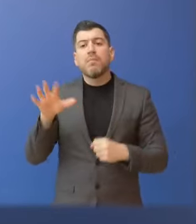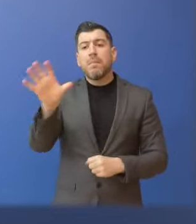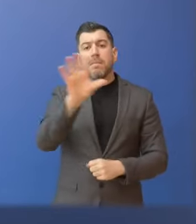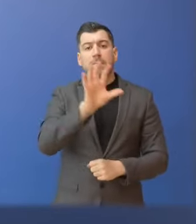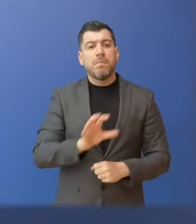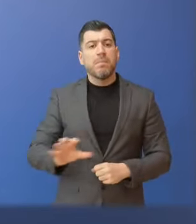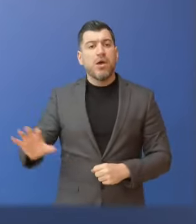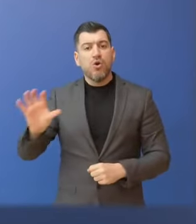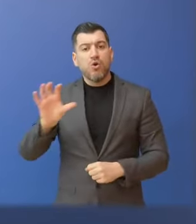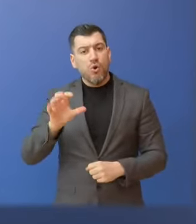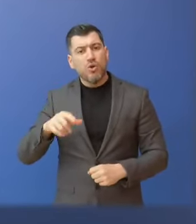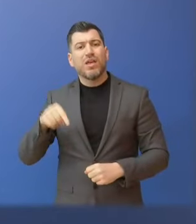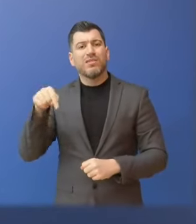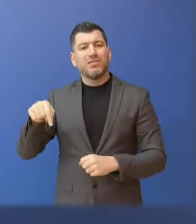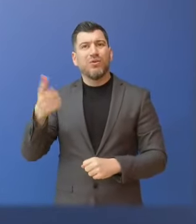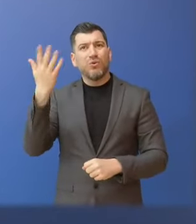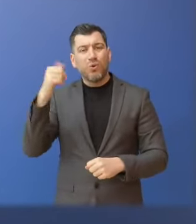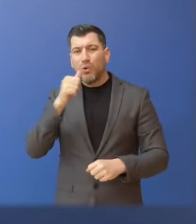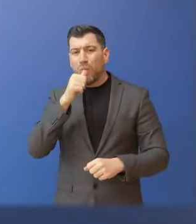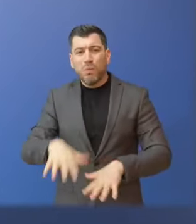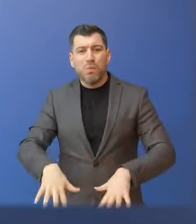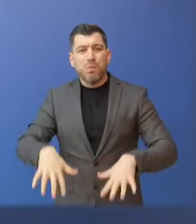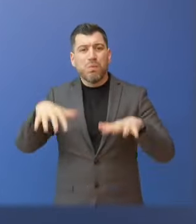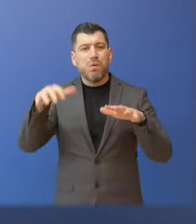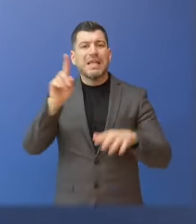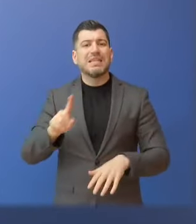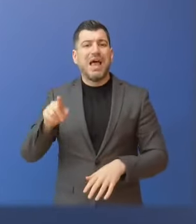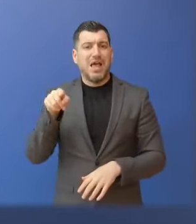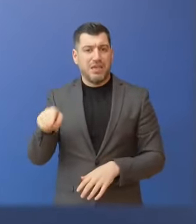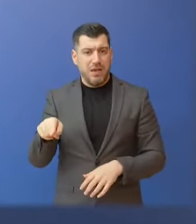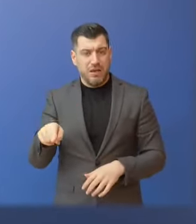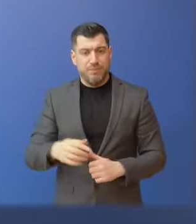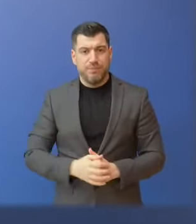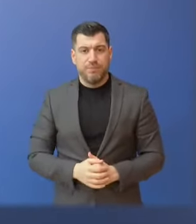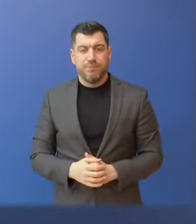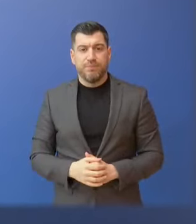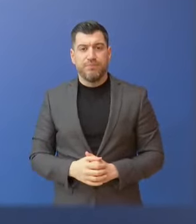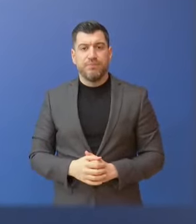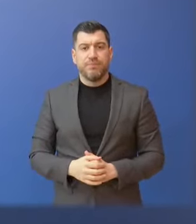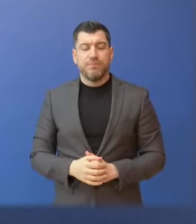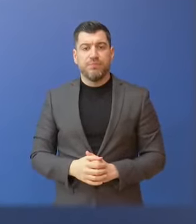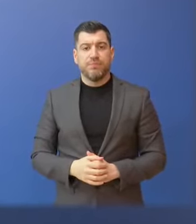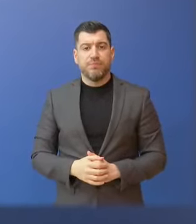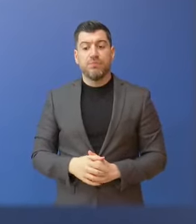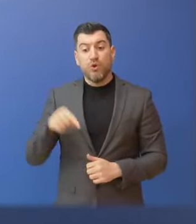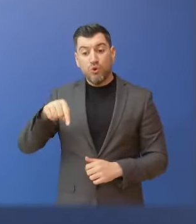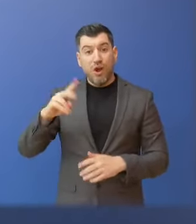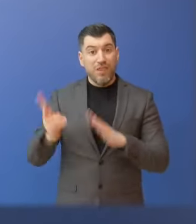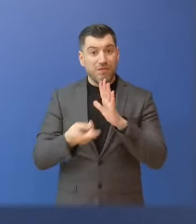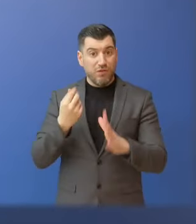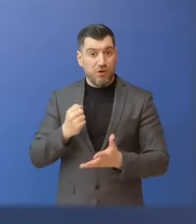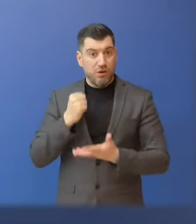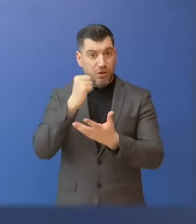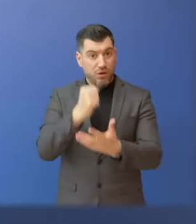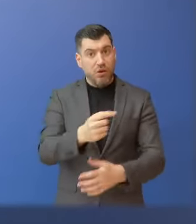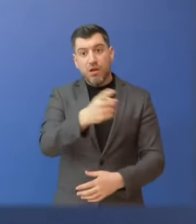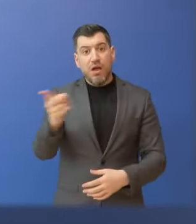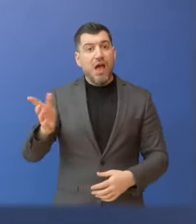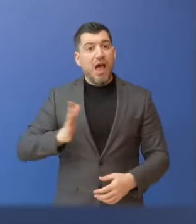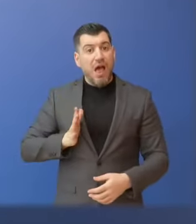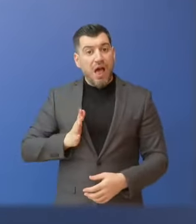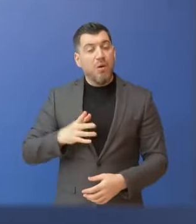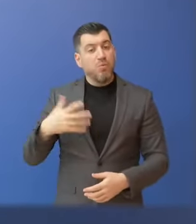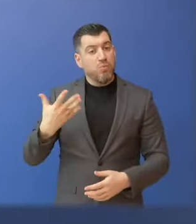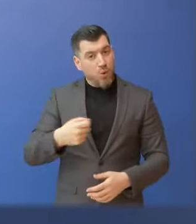επλήγησαν από τη θεομηνία daniel στη θεσσαλία και σε άλλες περιοχές κατά το δεύτερο κύκλο οι ενδιαφερόμενοι θα μπορούν μέσω του arogi